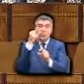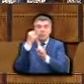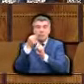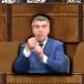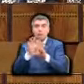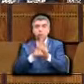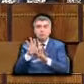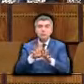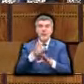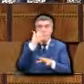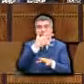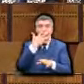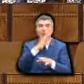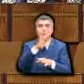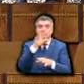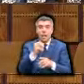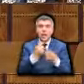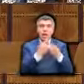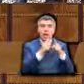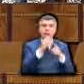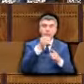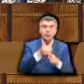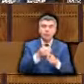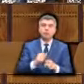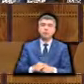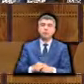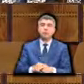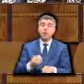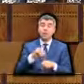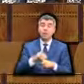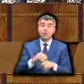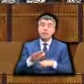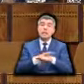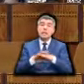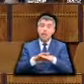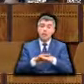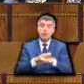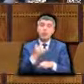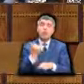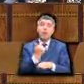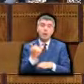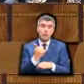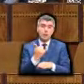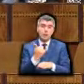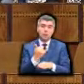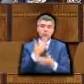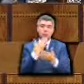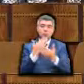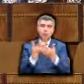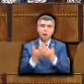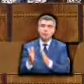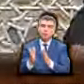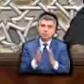المستوى العديد من القطاعات. كذلك على المجال السياسي مسألة مهمة وأساسية. شكرا يجب سيد